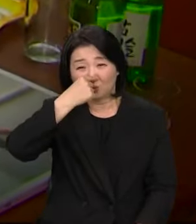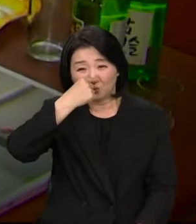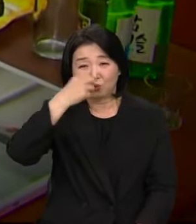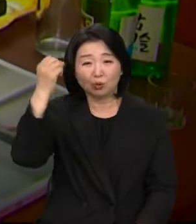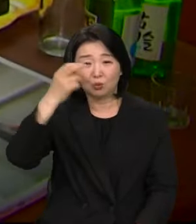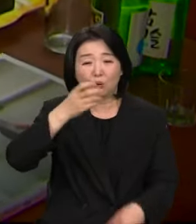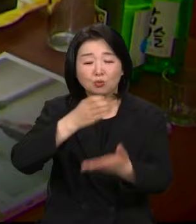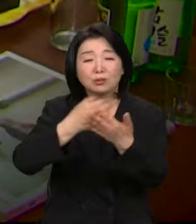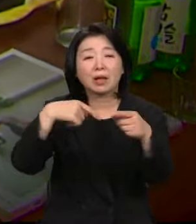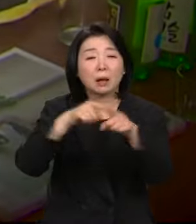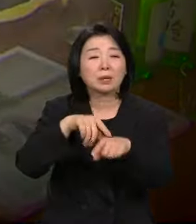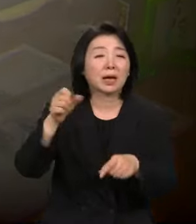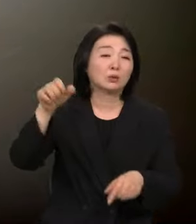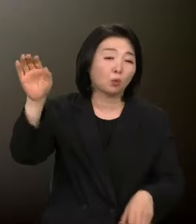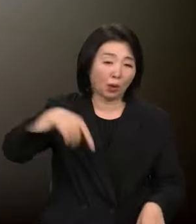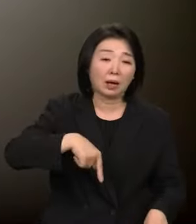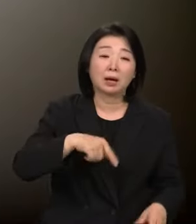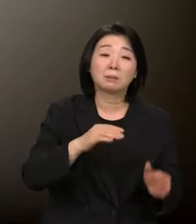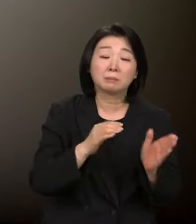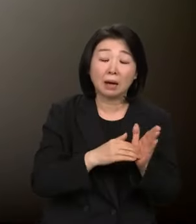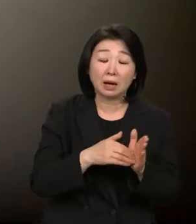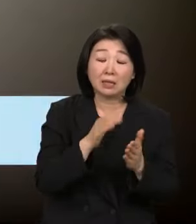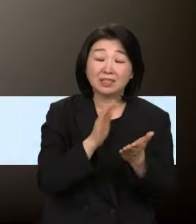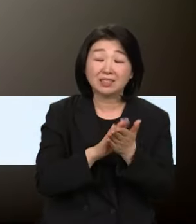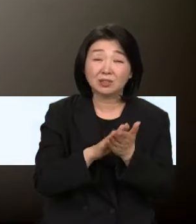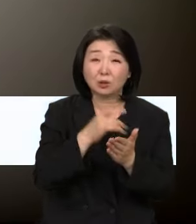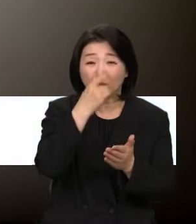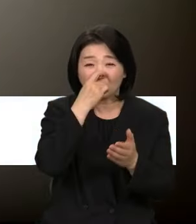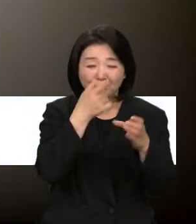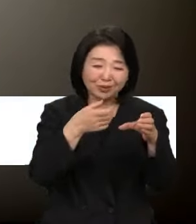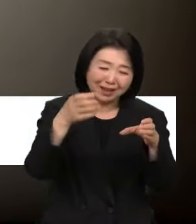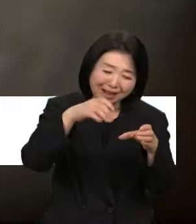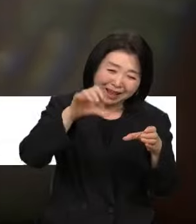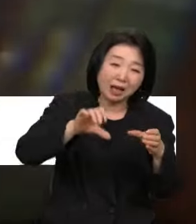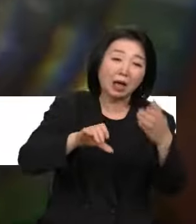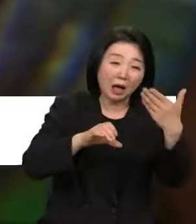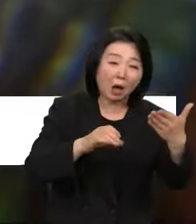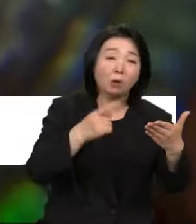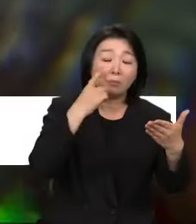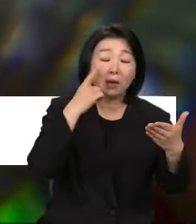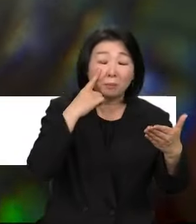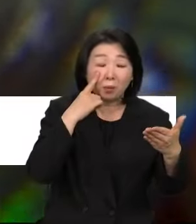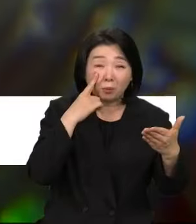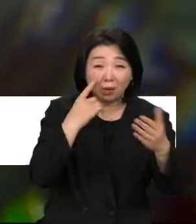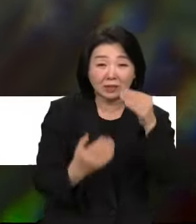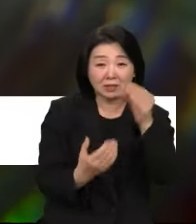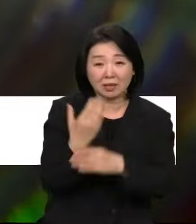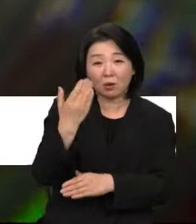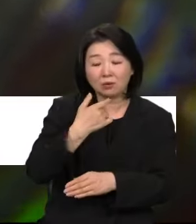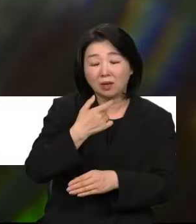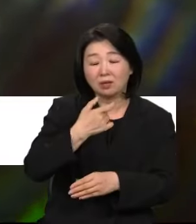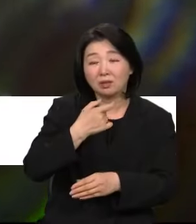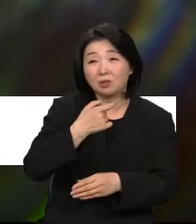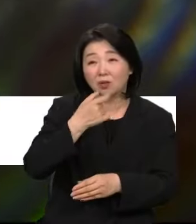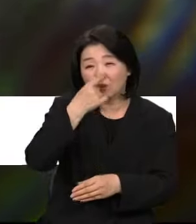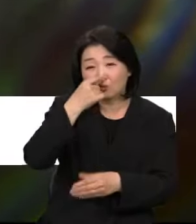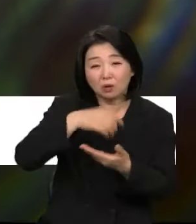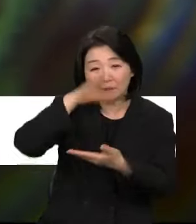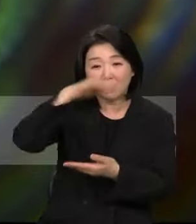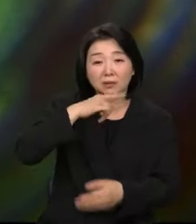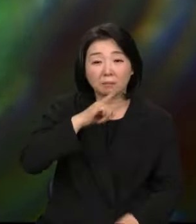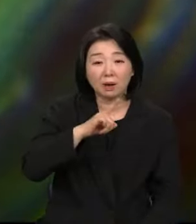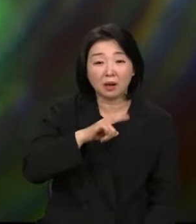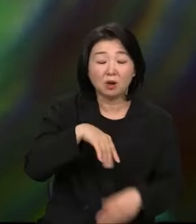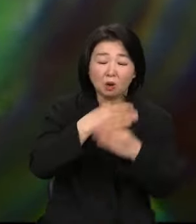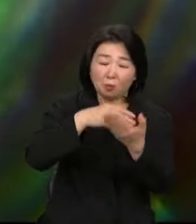술잔도 들고 왔습니다 직접 소주 아홉 잔을 따르고 사고를 내기 전에 마신 양이라고 진술했습니다 모두